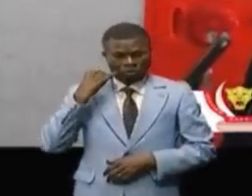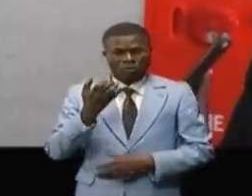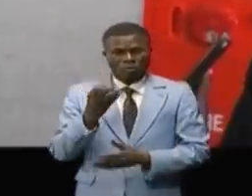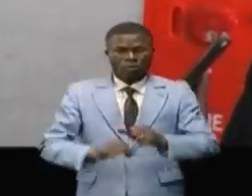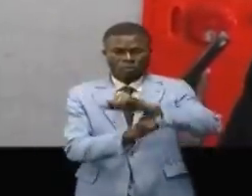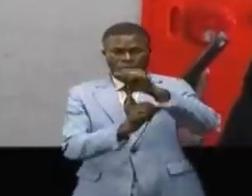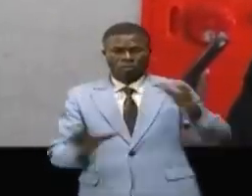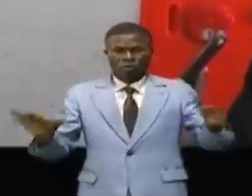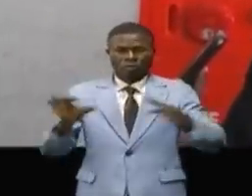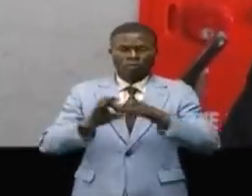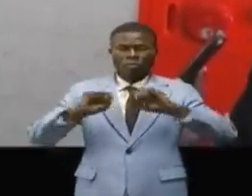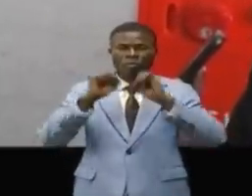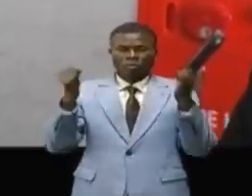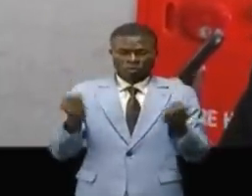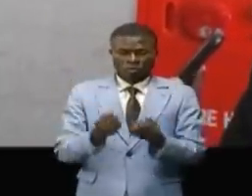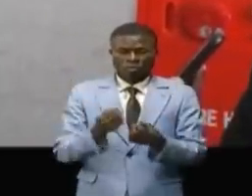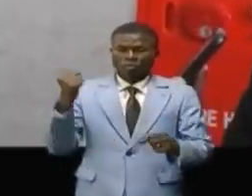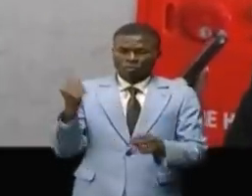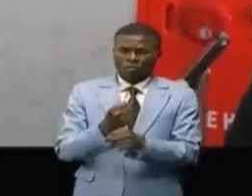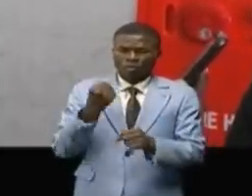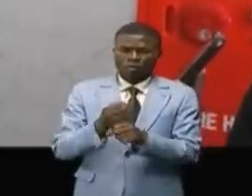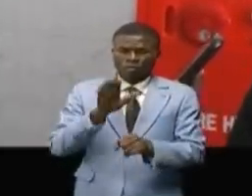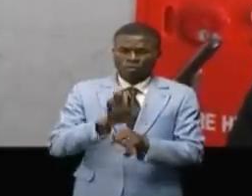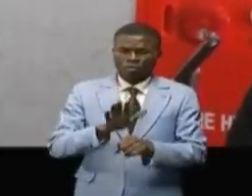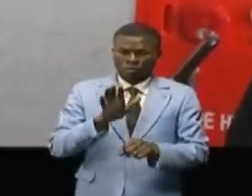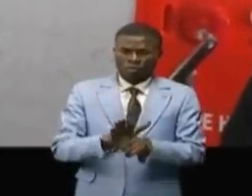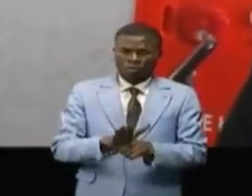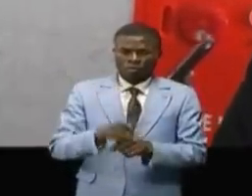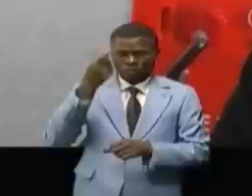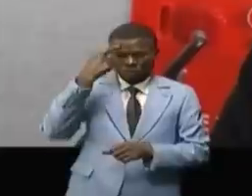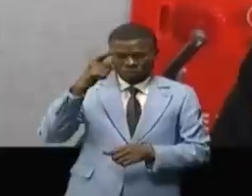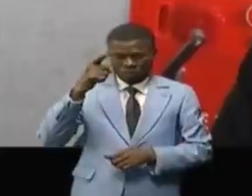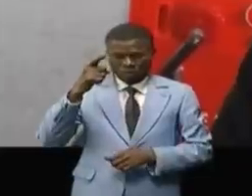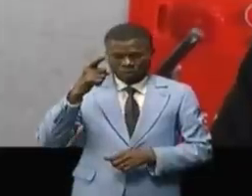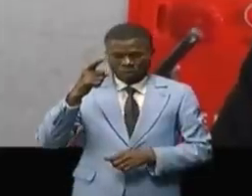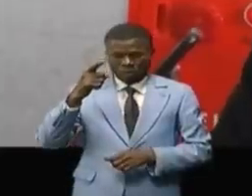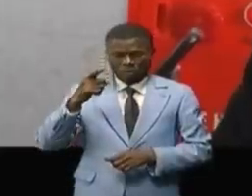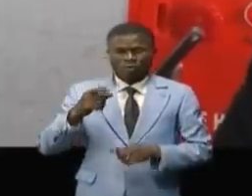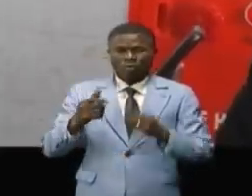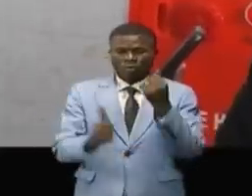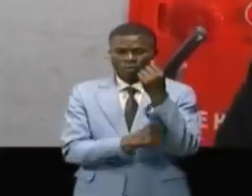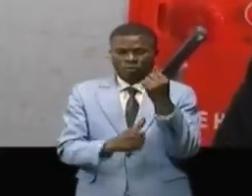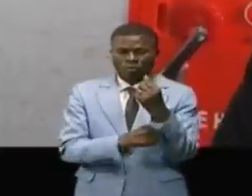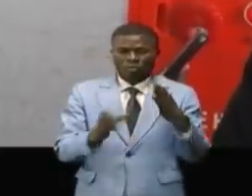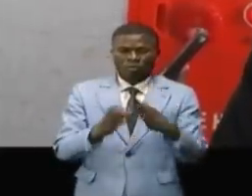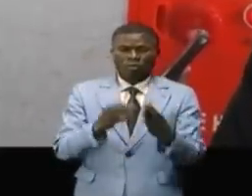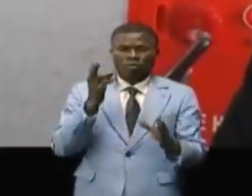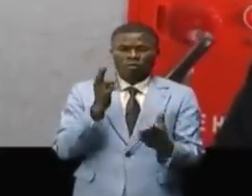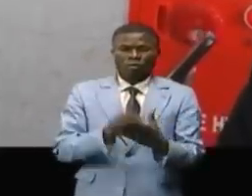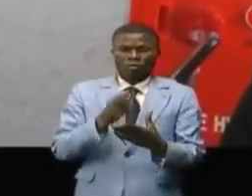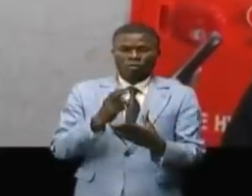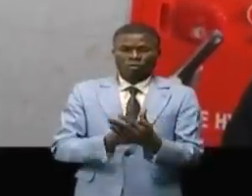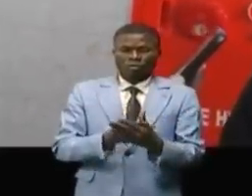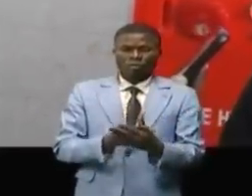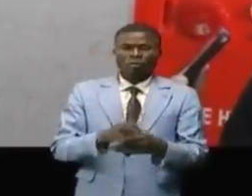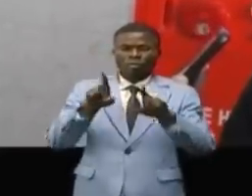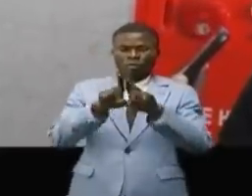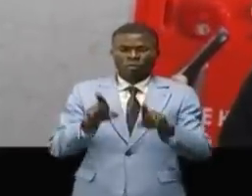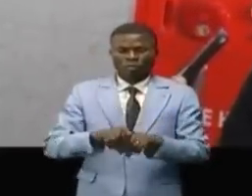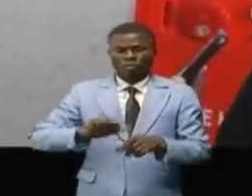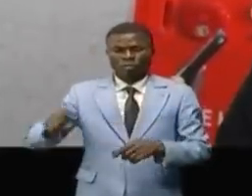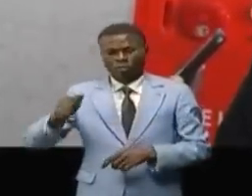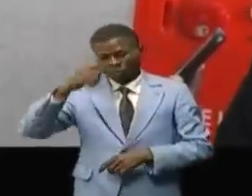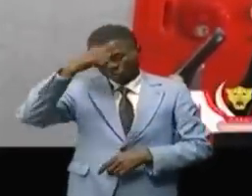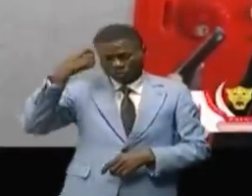n'est-ce pas et elle travaille d'arrache-pied pour que les personnes ils ont des handicap mais également les autres vulnérables de la